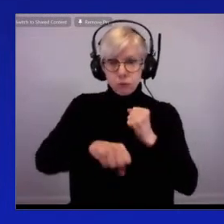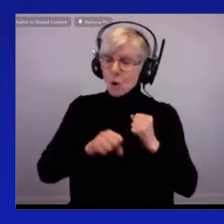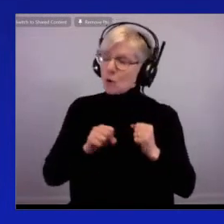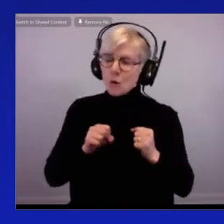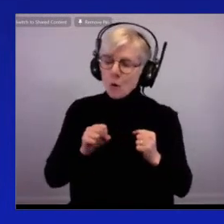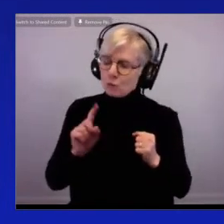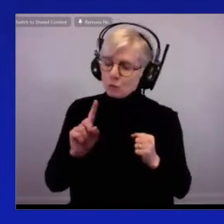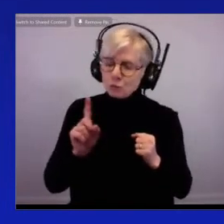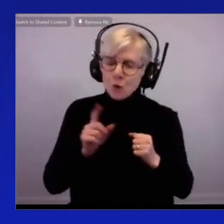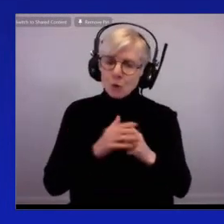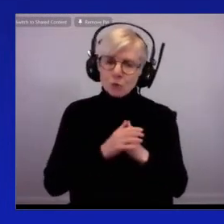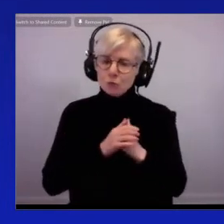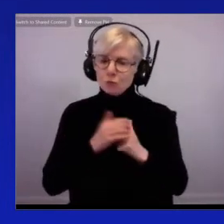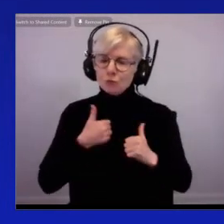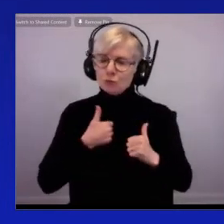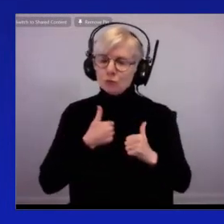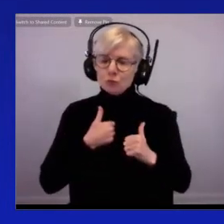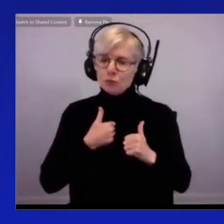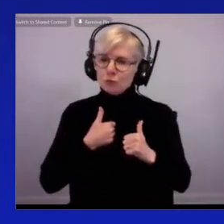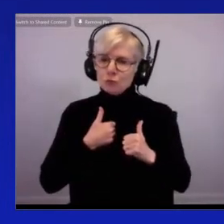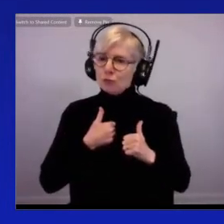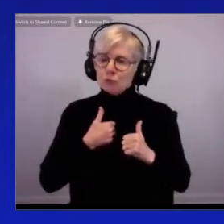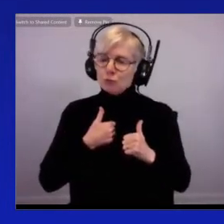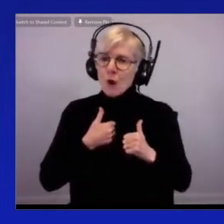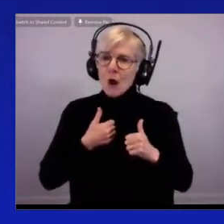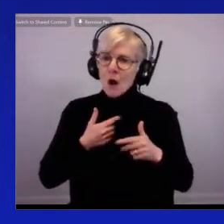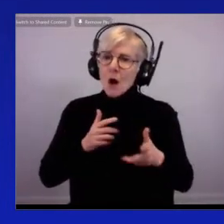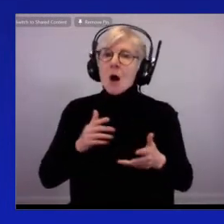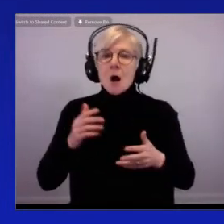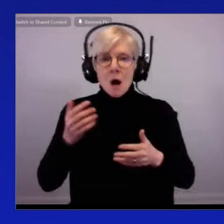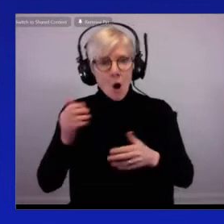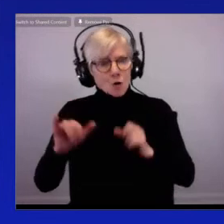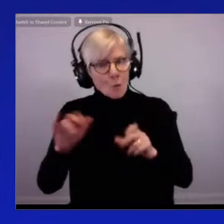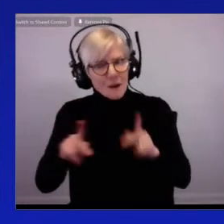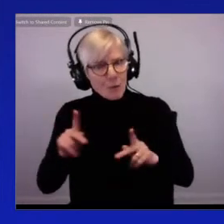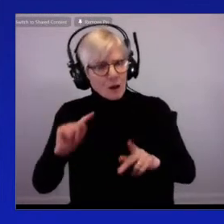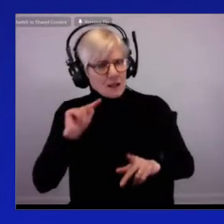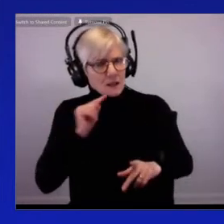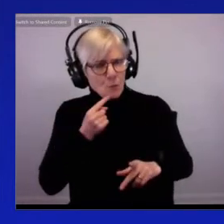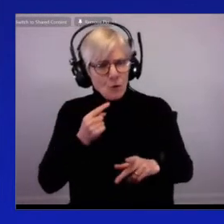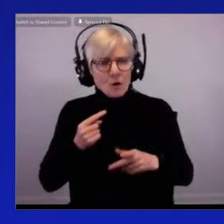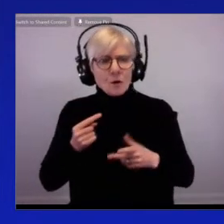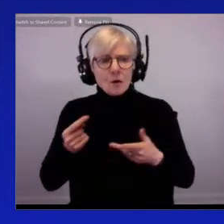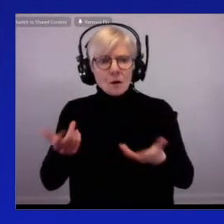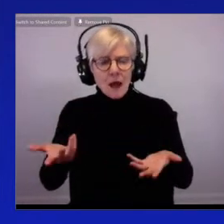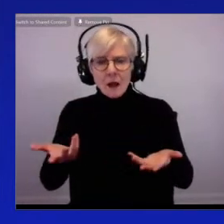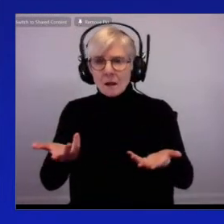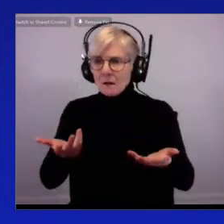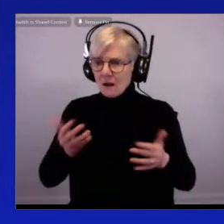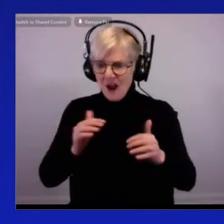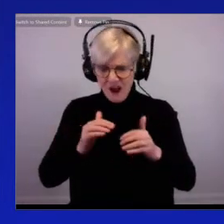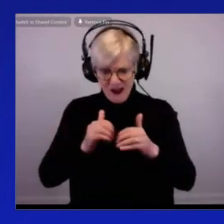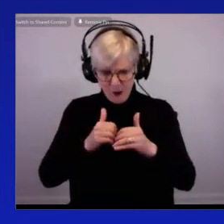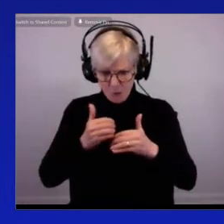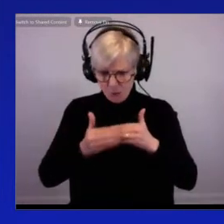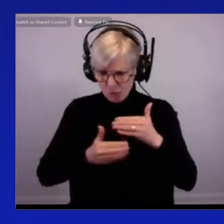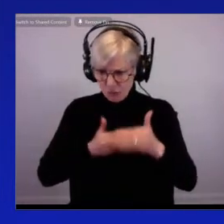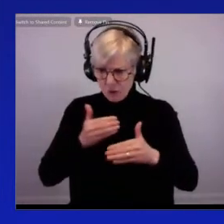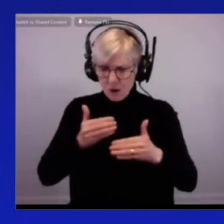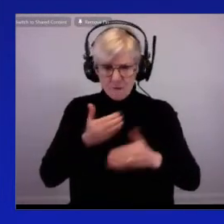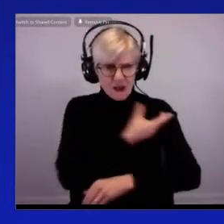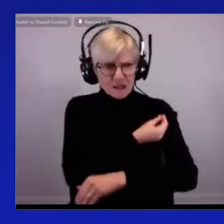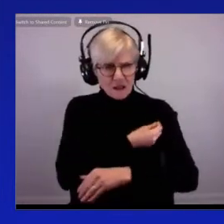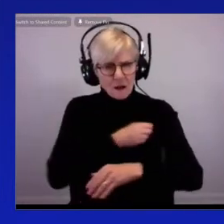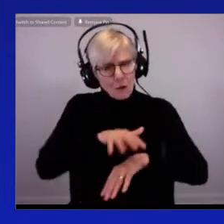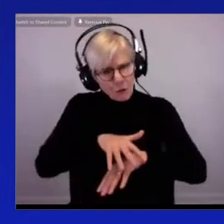au sujet du déploiement des vaccins en Ottawa. So we will continue to learn